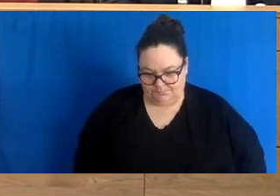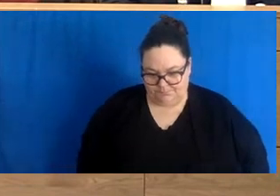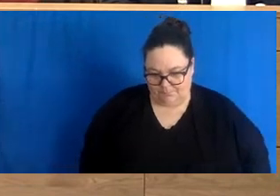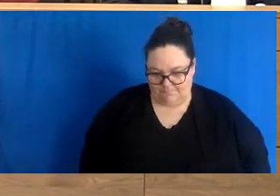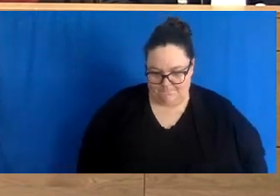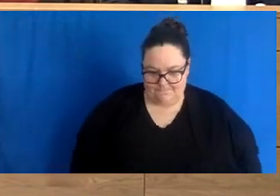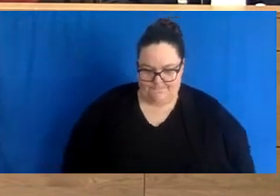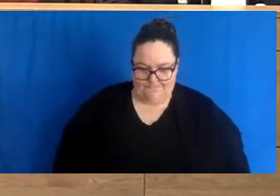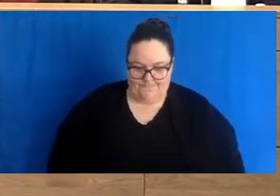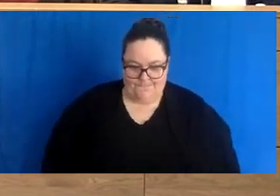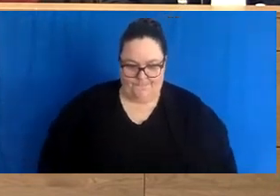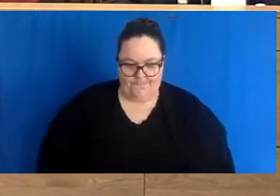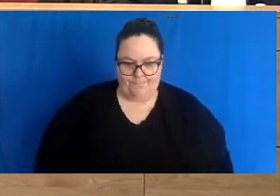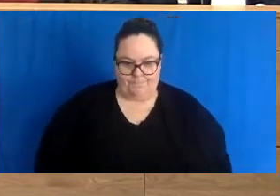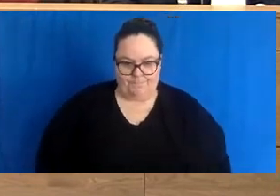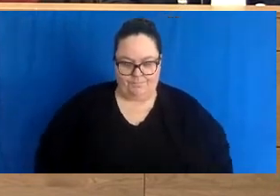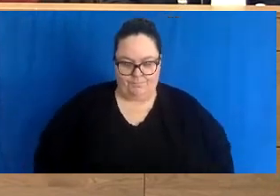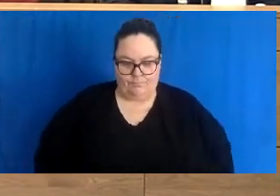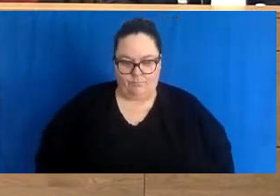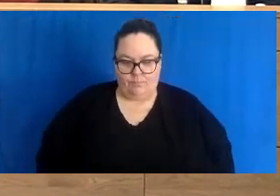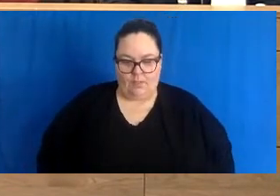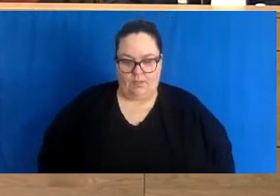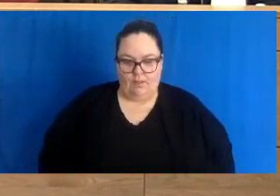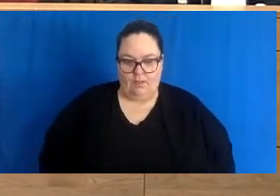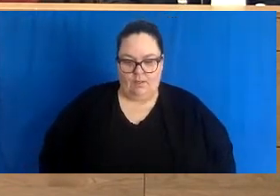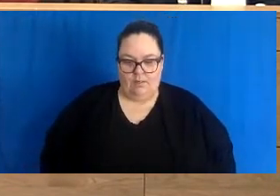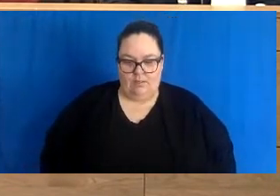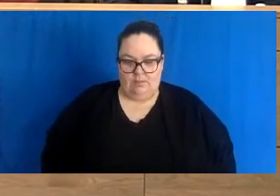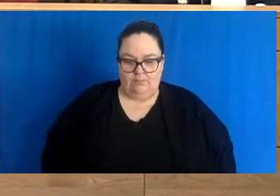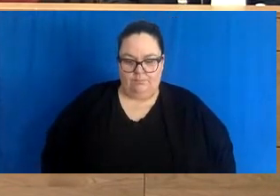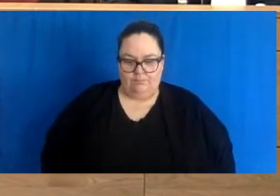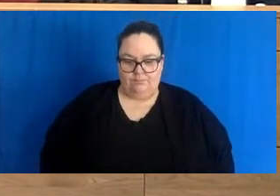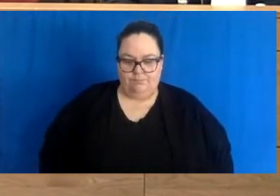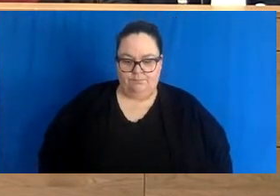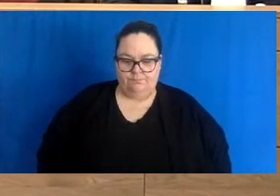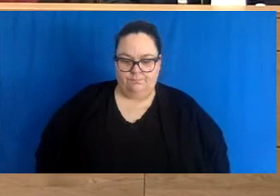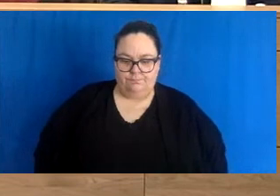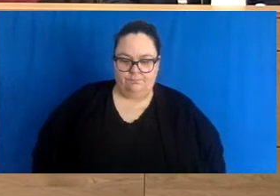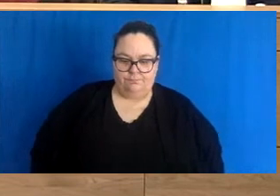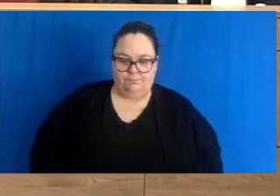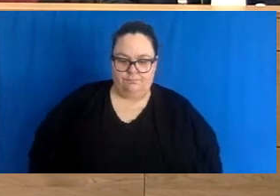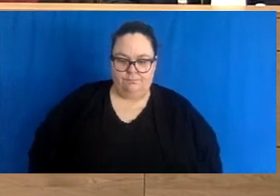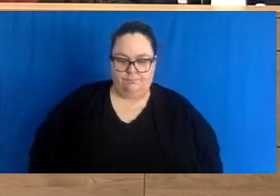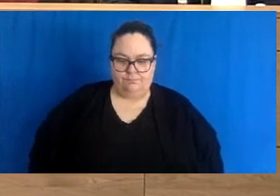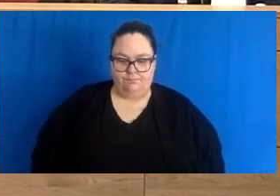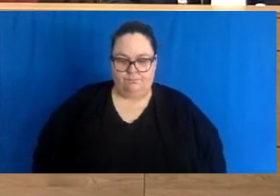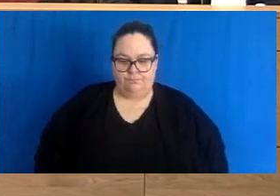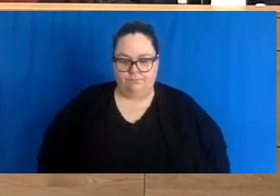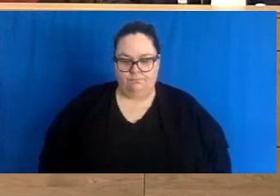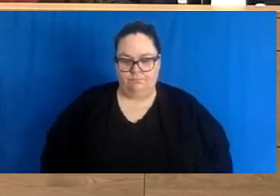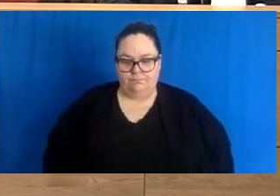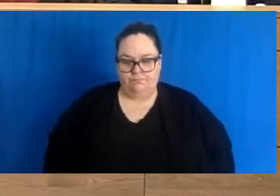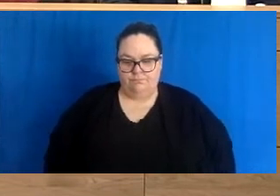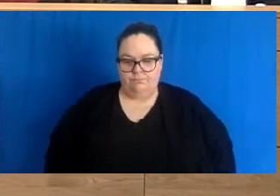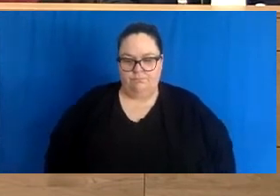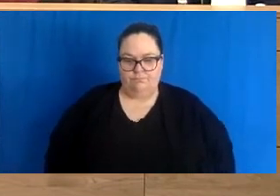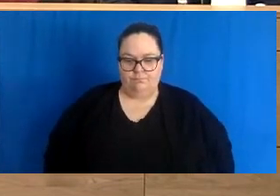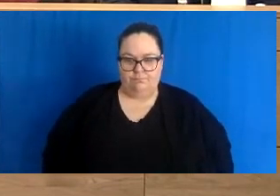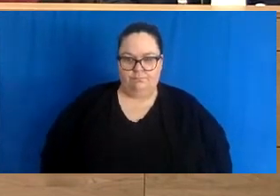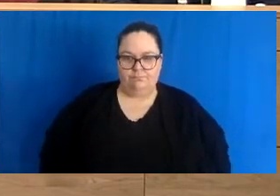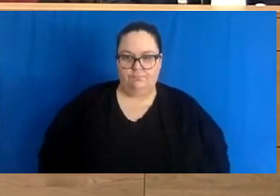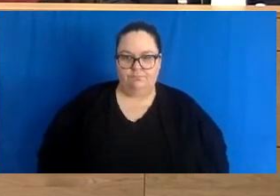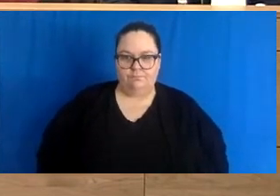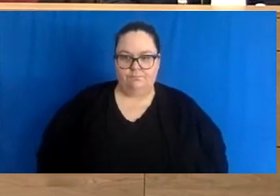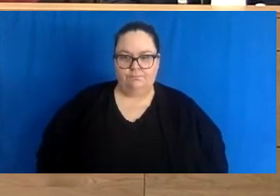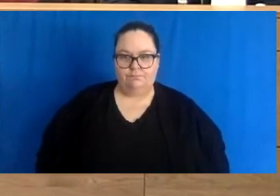la langue officielle de votre choix. Chaque journaliste aura une question. Avant de commencer, j'aimerais informer tout le